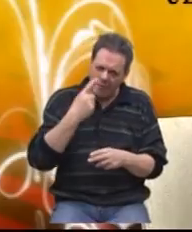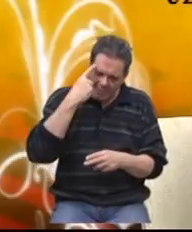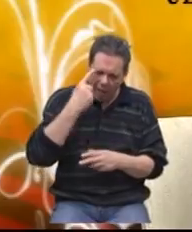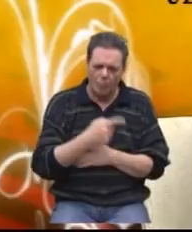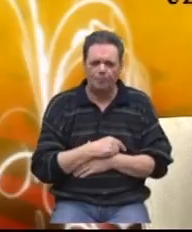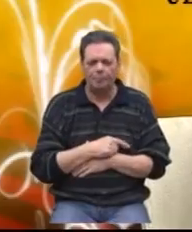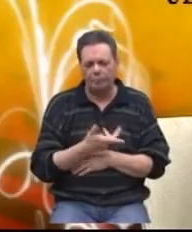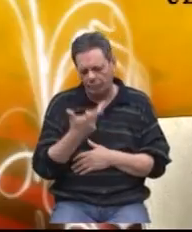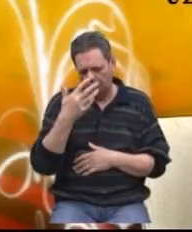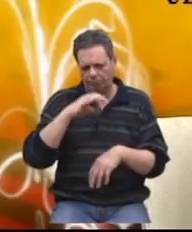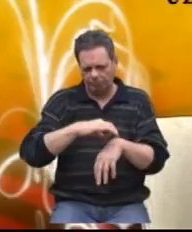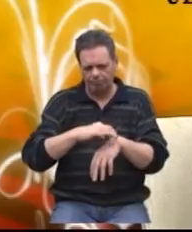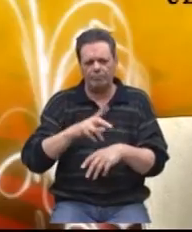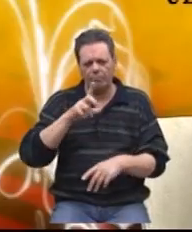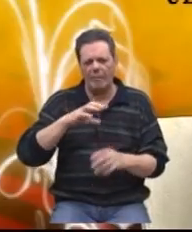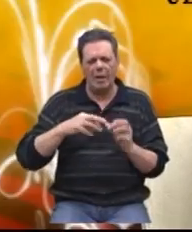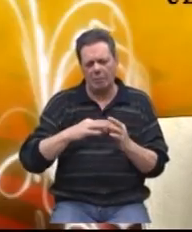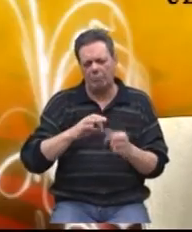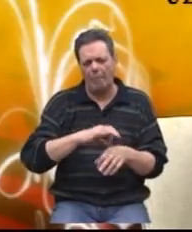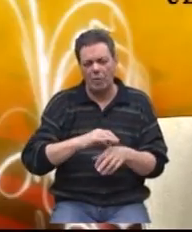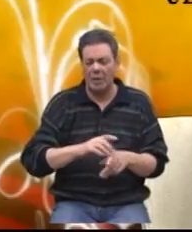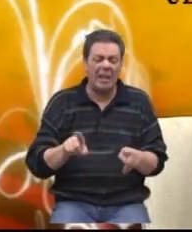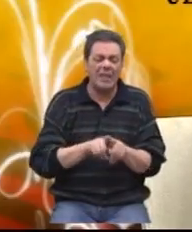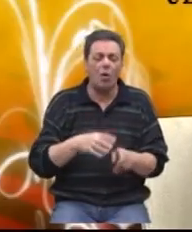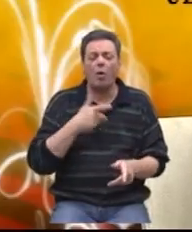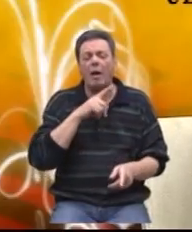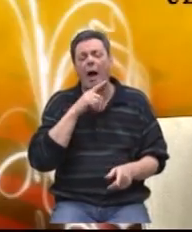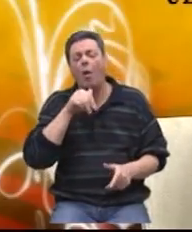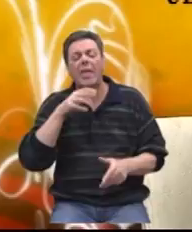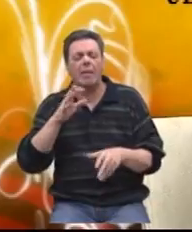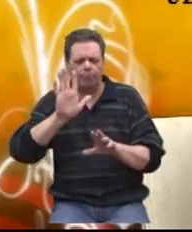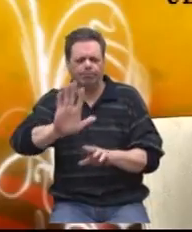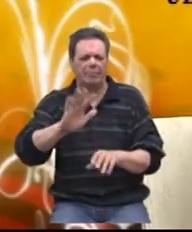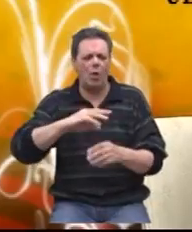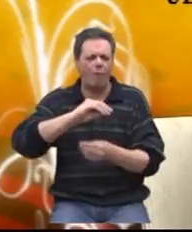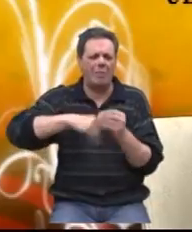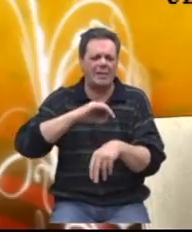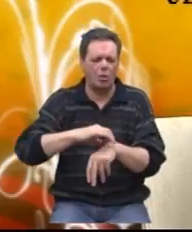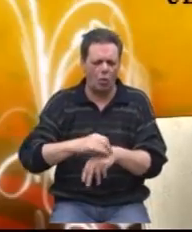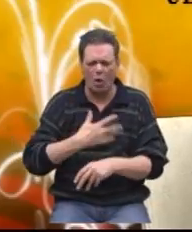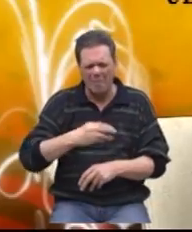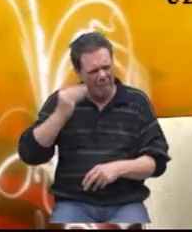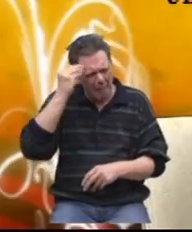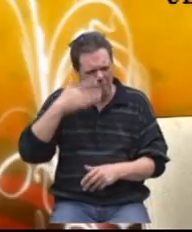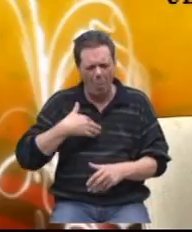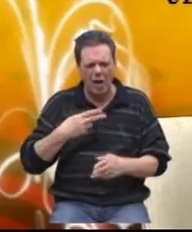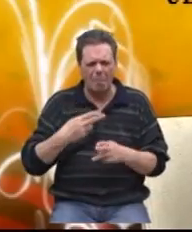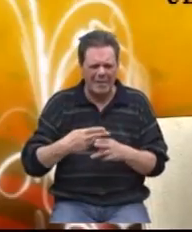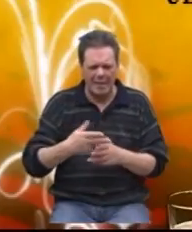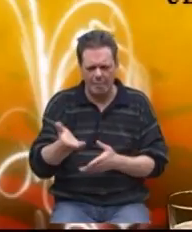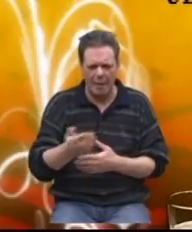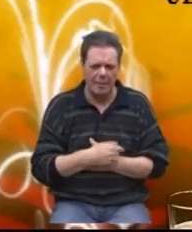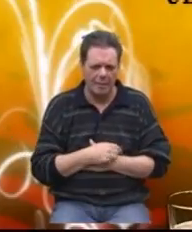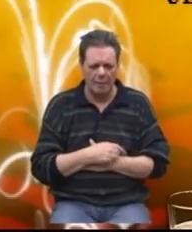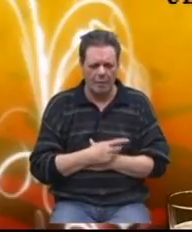je ljekarnik isto njihov, kao i njihov liječnik. Znači, mi sve pamtimo o našim pacijentima. Svaku njihovu bolest. Imate vjerojatno